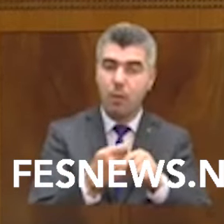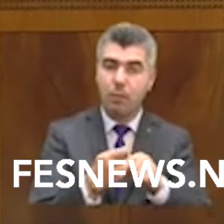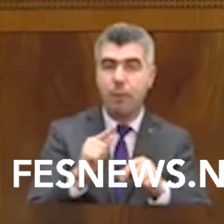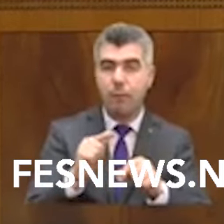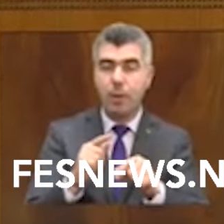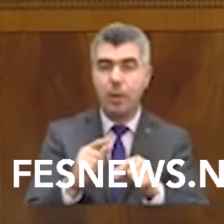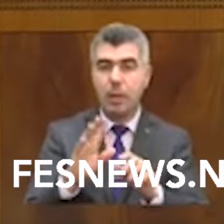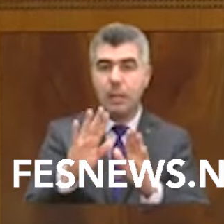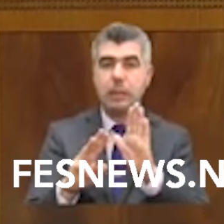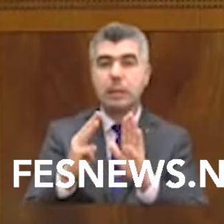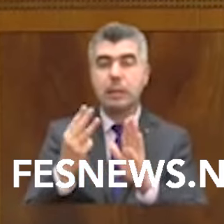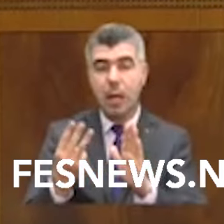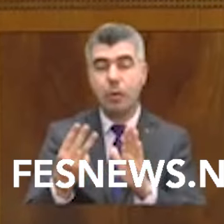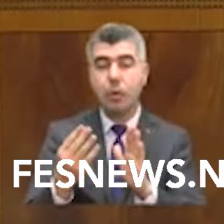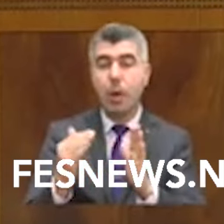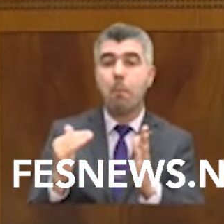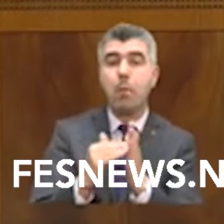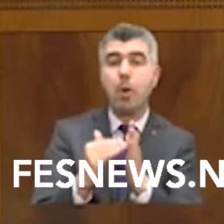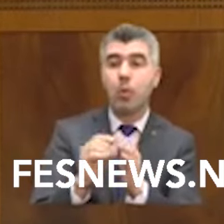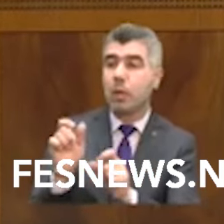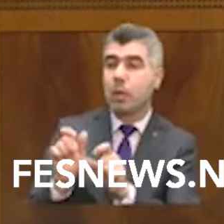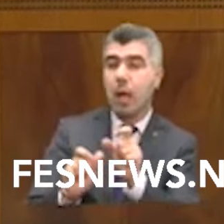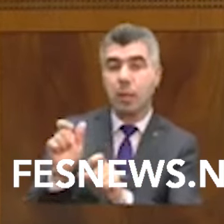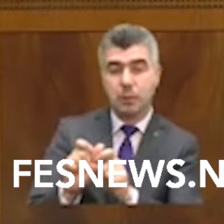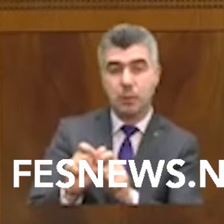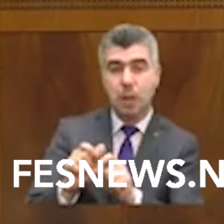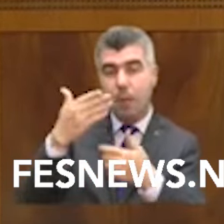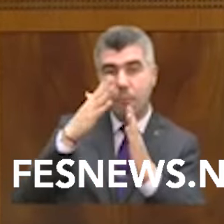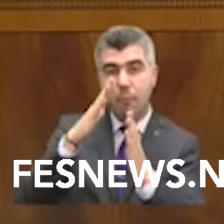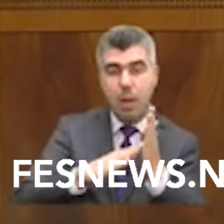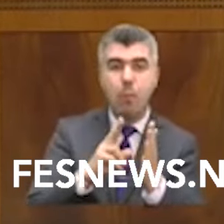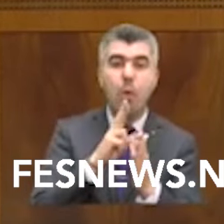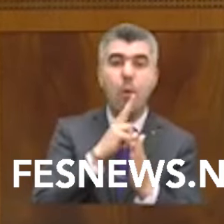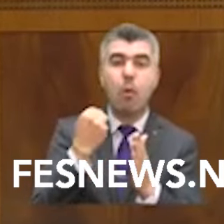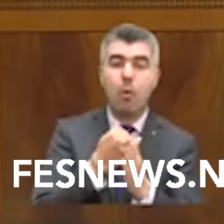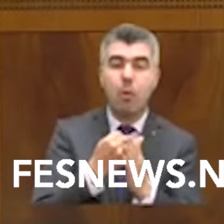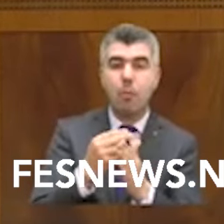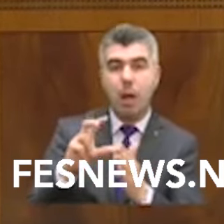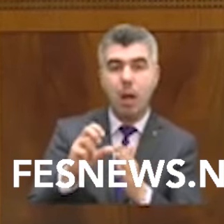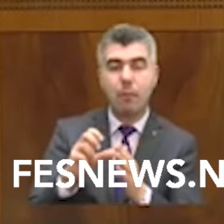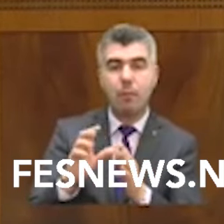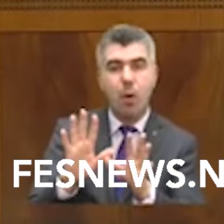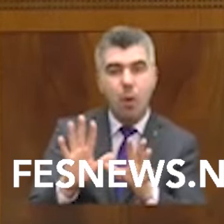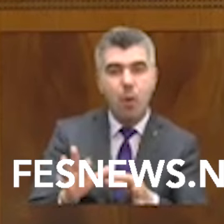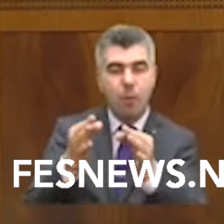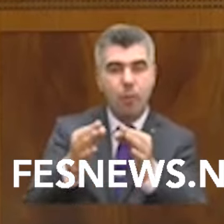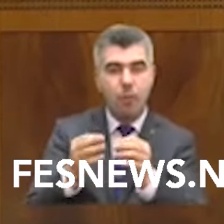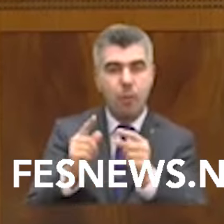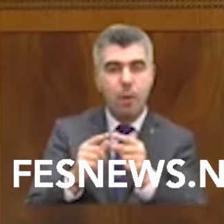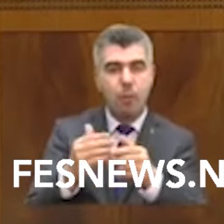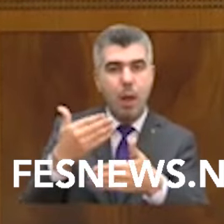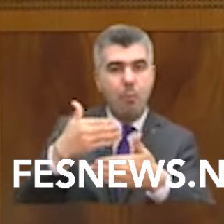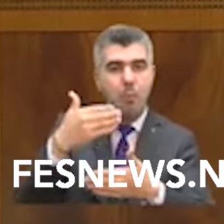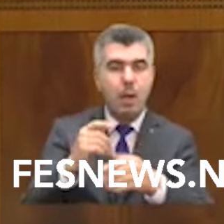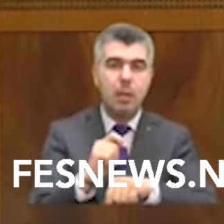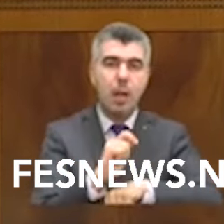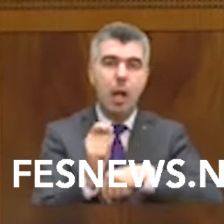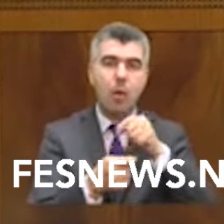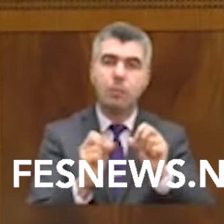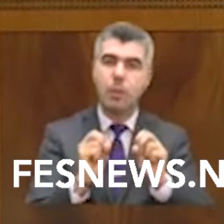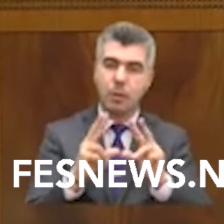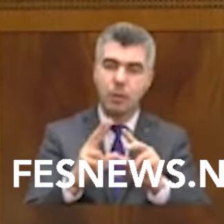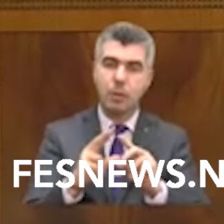تقريبا 13 مليون ديال المغاربه، والحكومه عندها تصور للنهوض بالتعمير في العالم القروي،